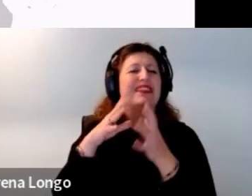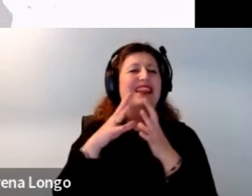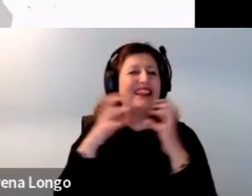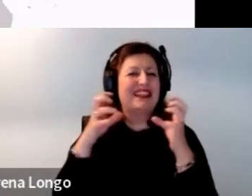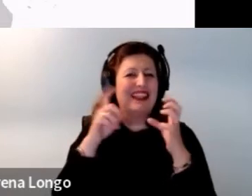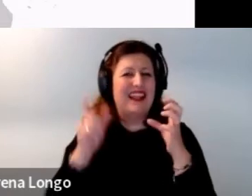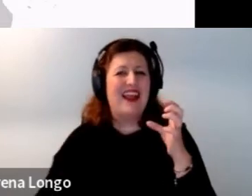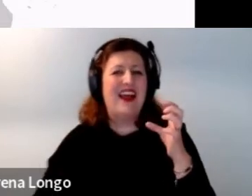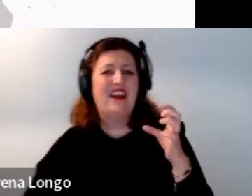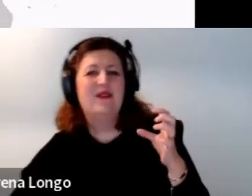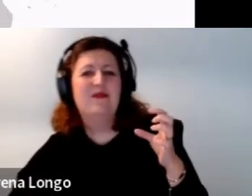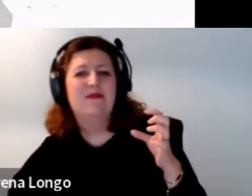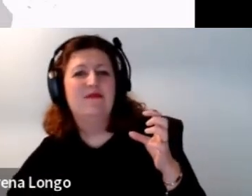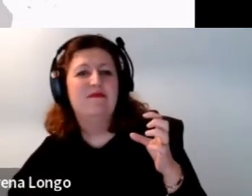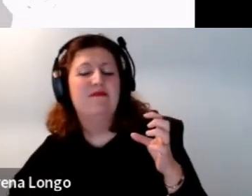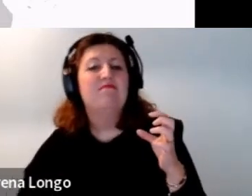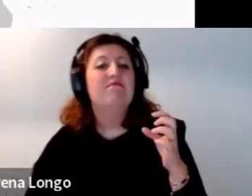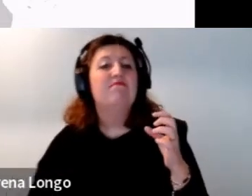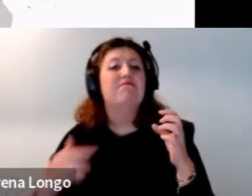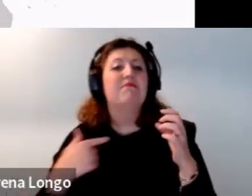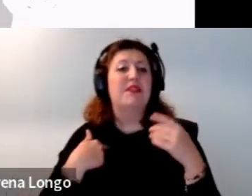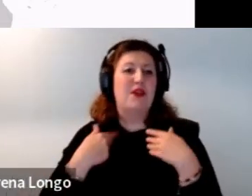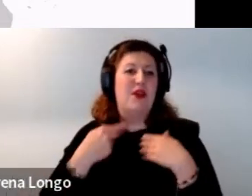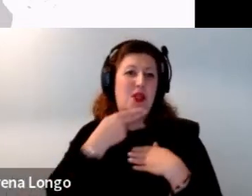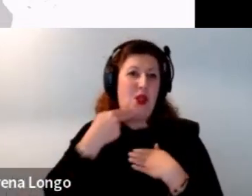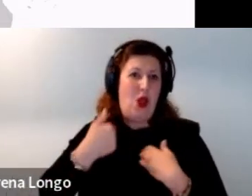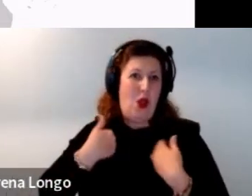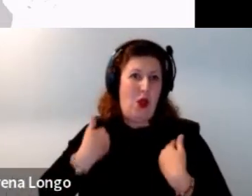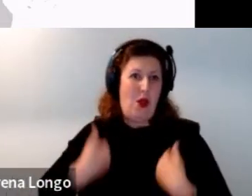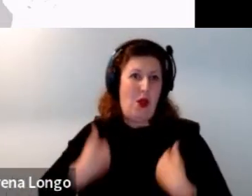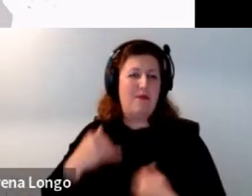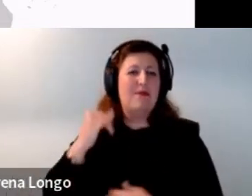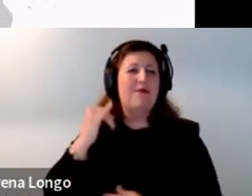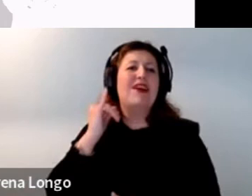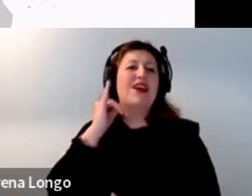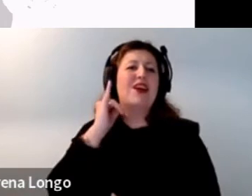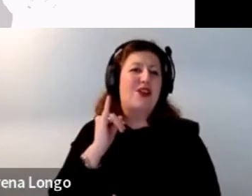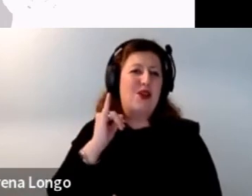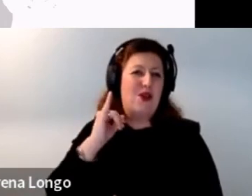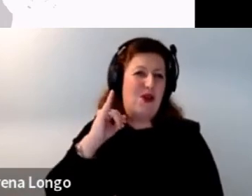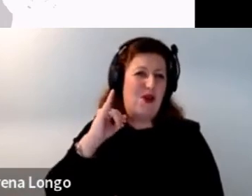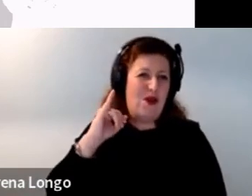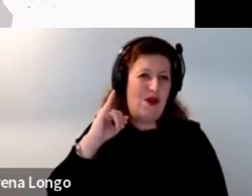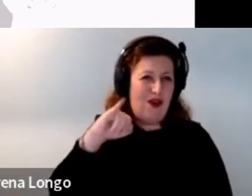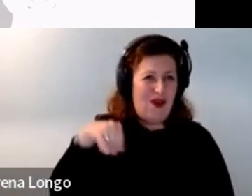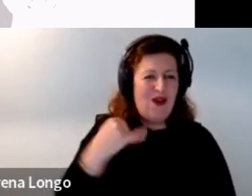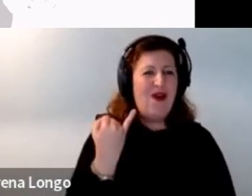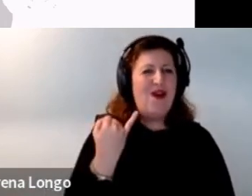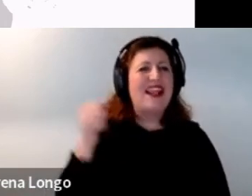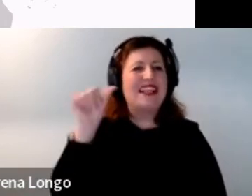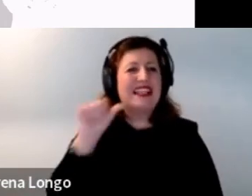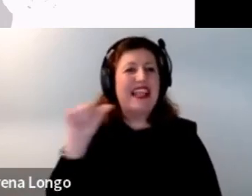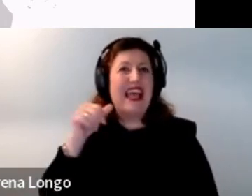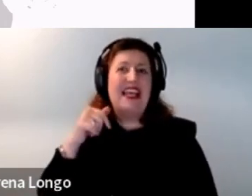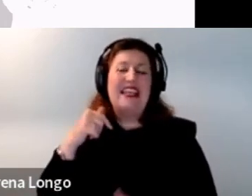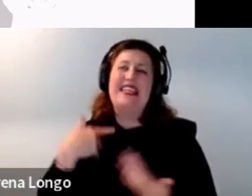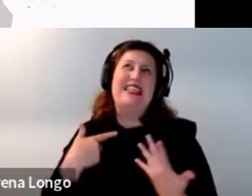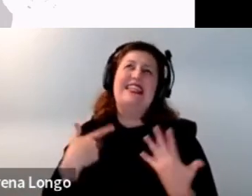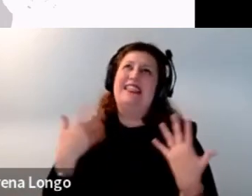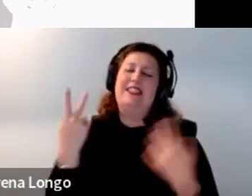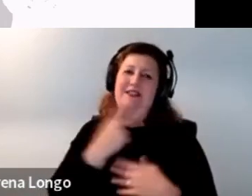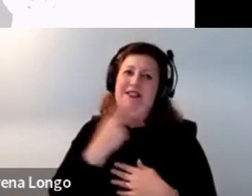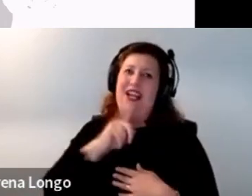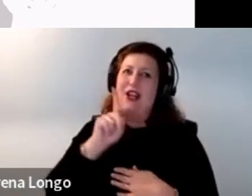Innanzitutto mi presento, io sono Giulia Iollesechi, sono in realtà, temo, non un'architetta, ma